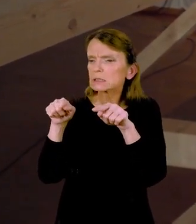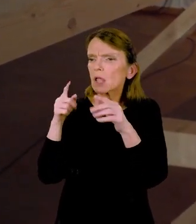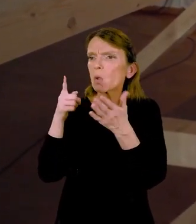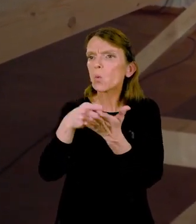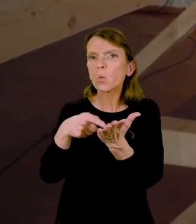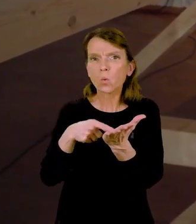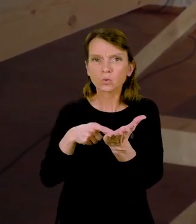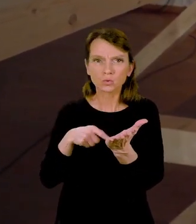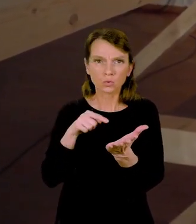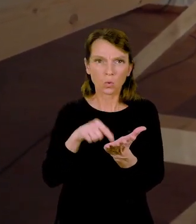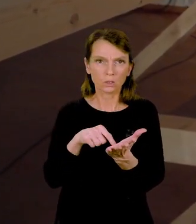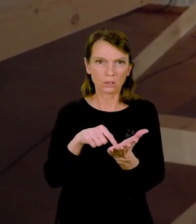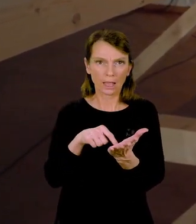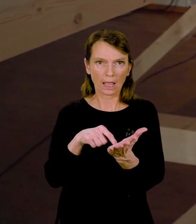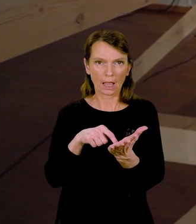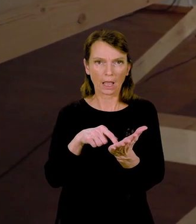usode.